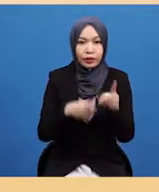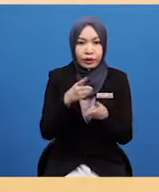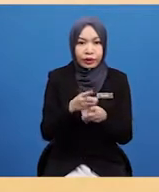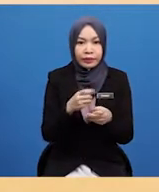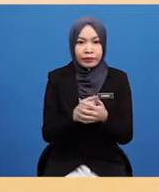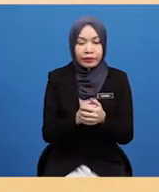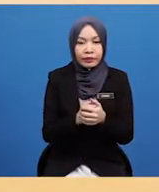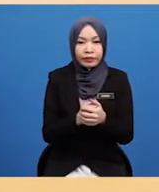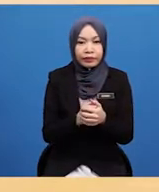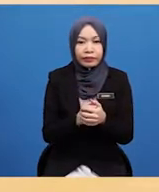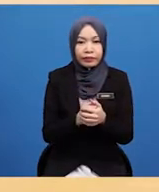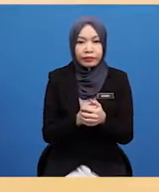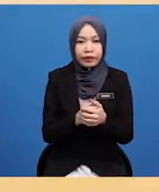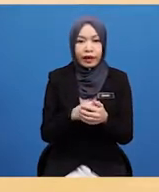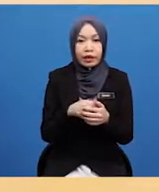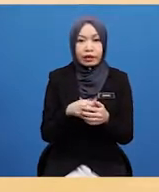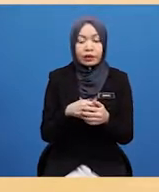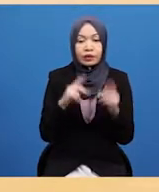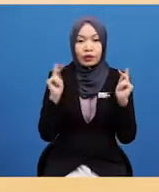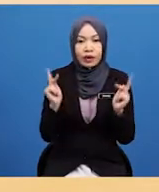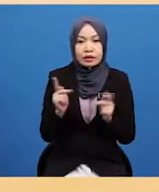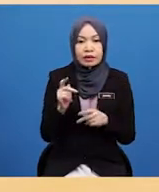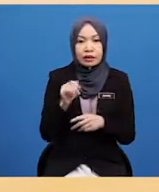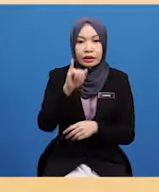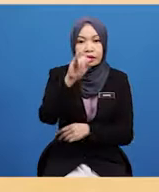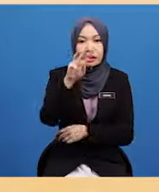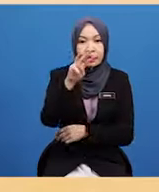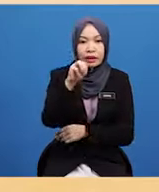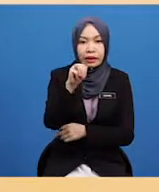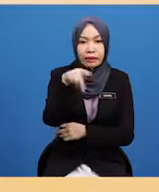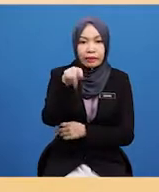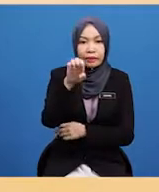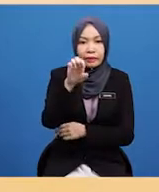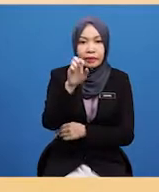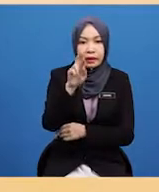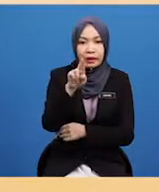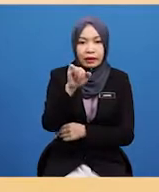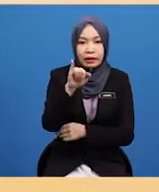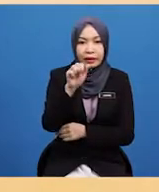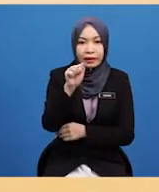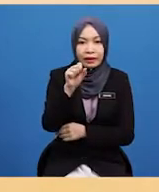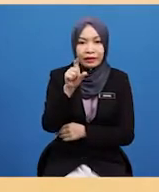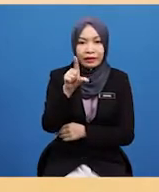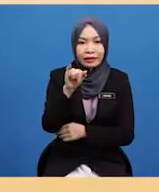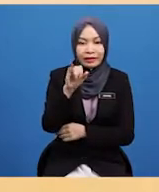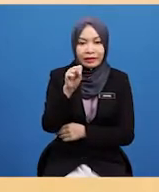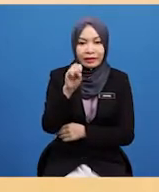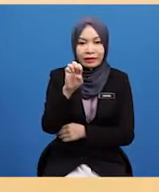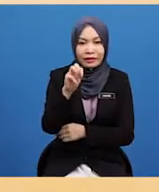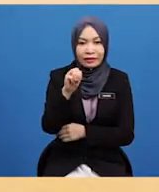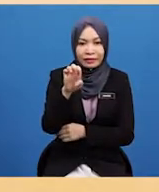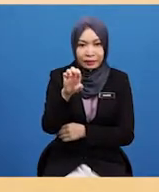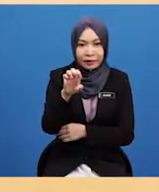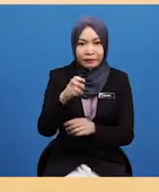Persaingan kuasa imperialis ini berlaku dalam kalangan negara-negara seperti Perancis,